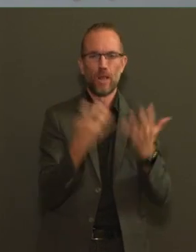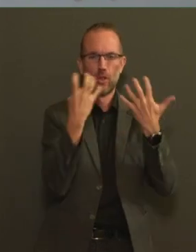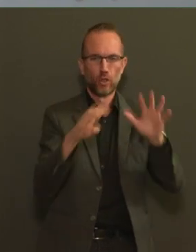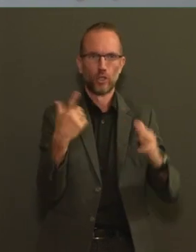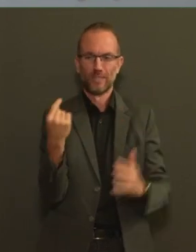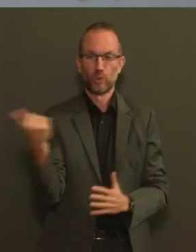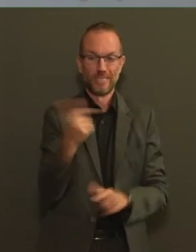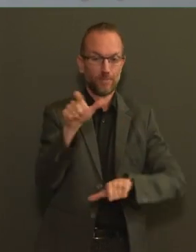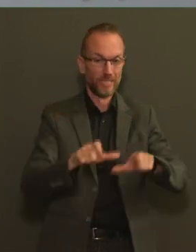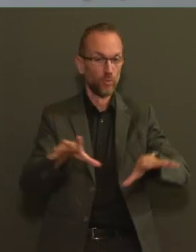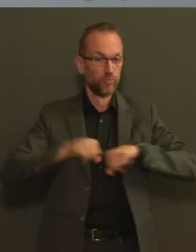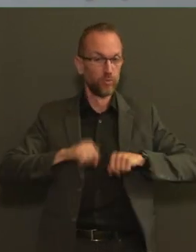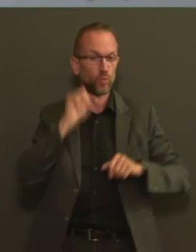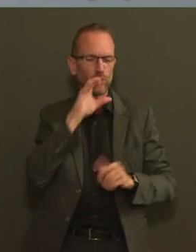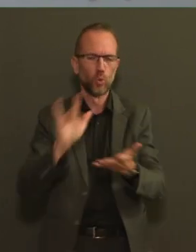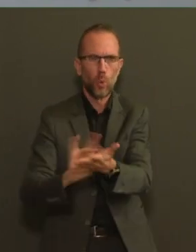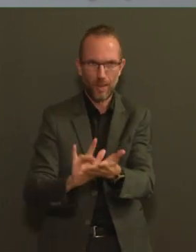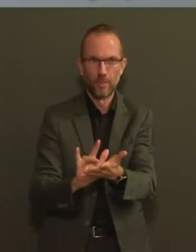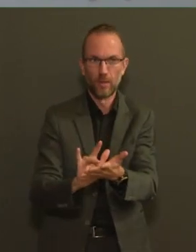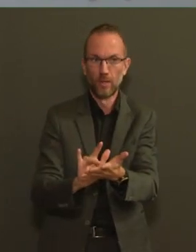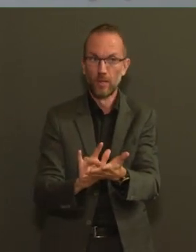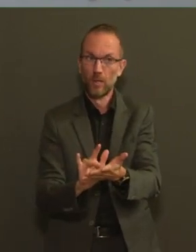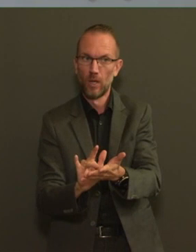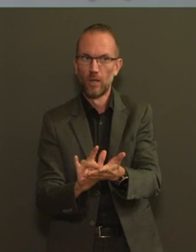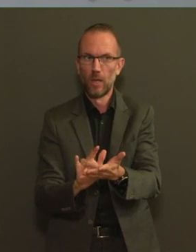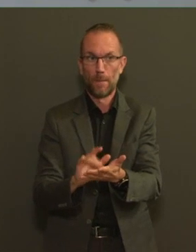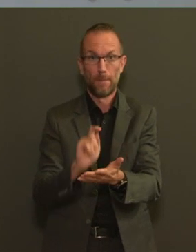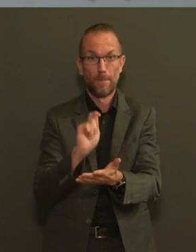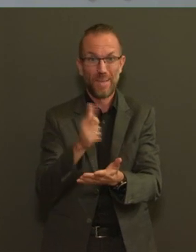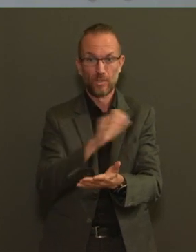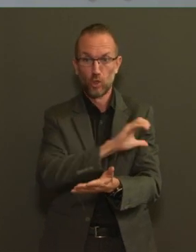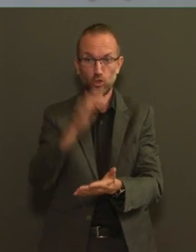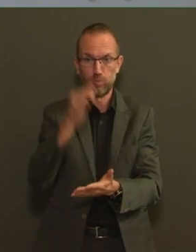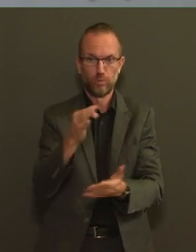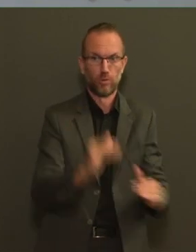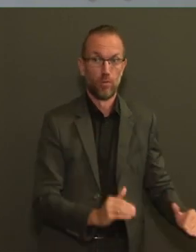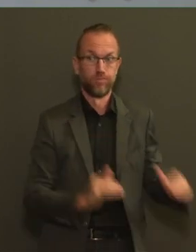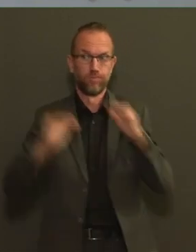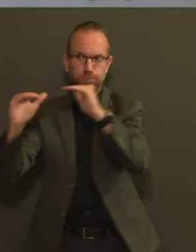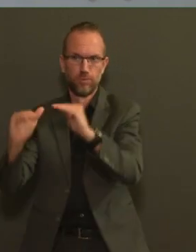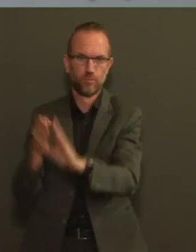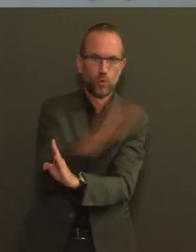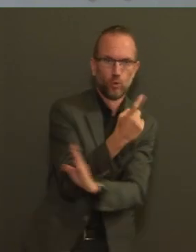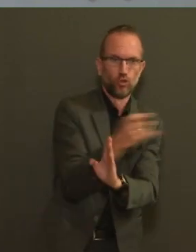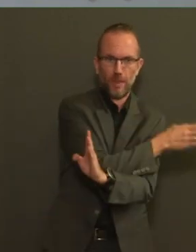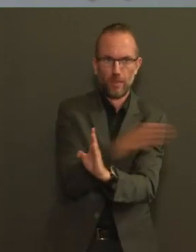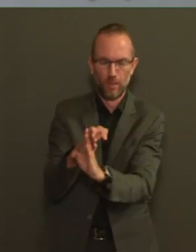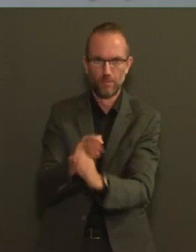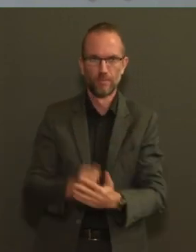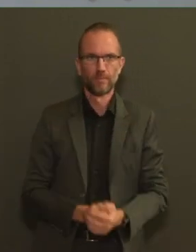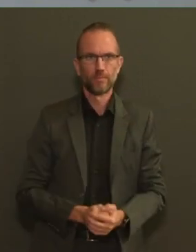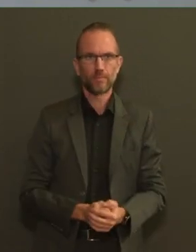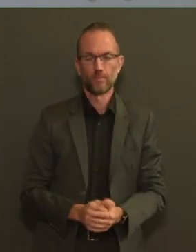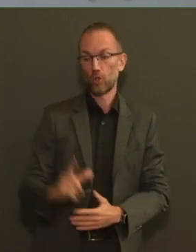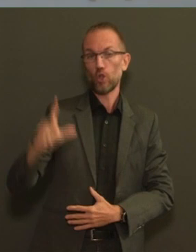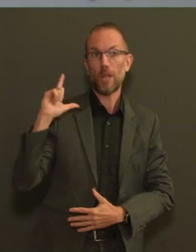une augmentation de presque 100%, en l'occurrence 96%. Lundi de cette semaine,